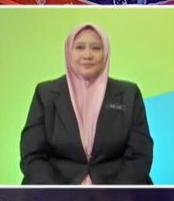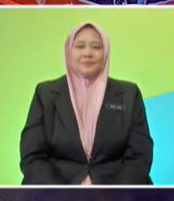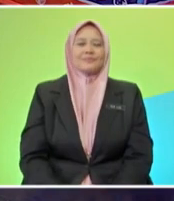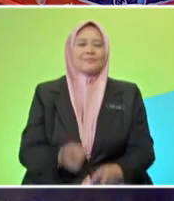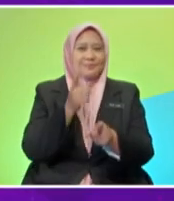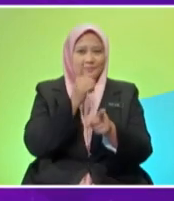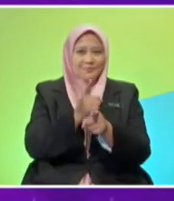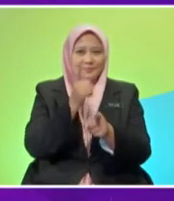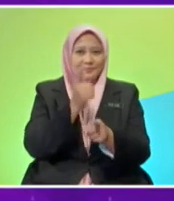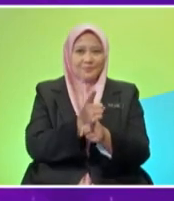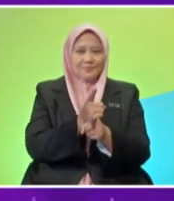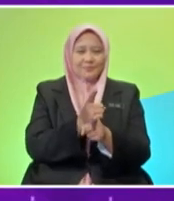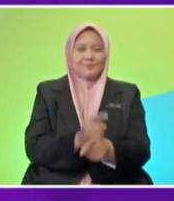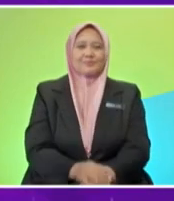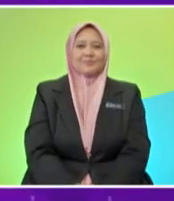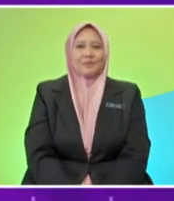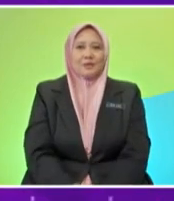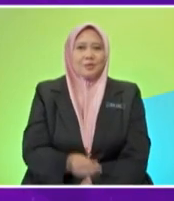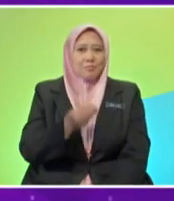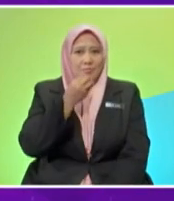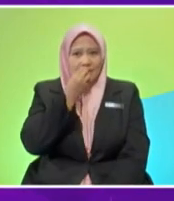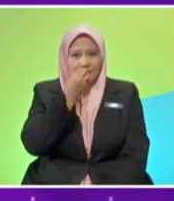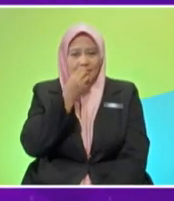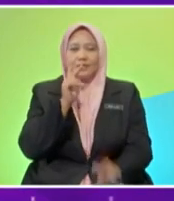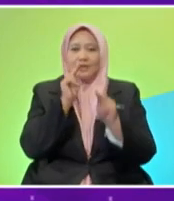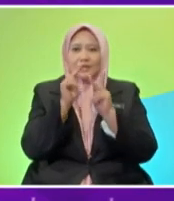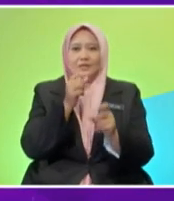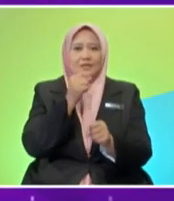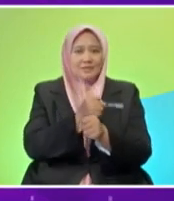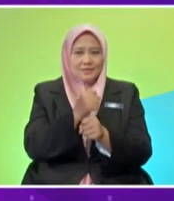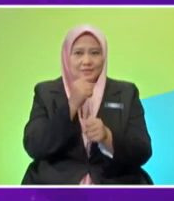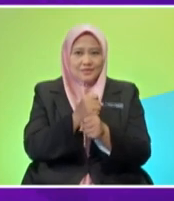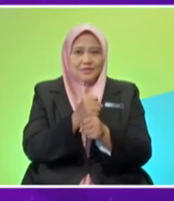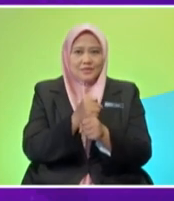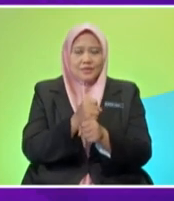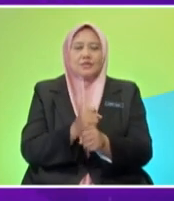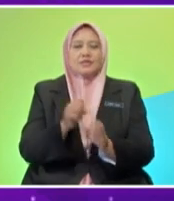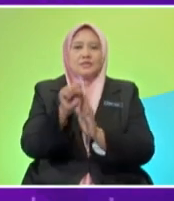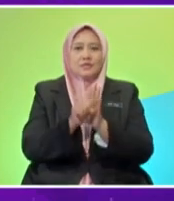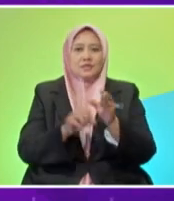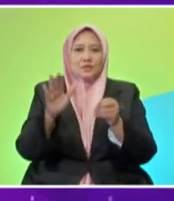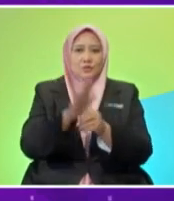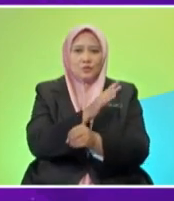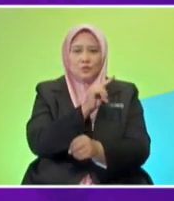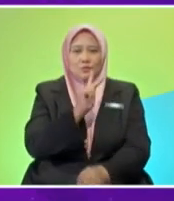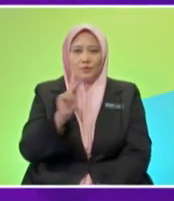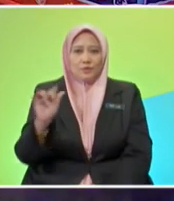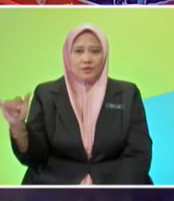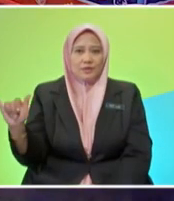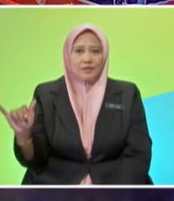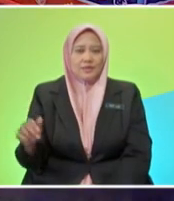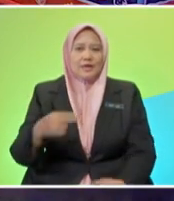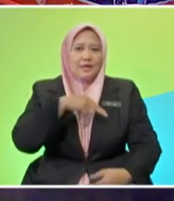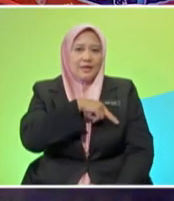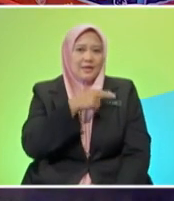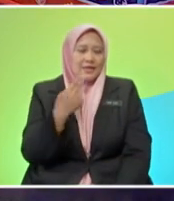hasil bijirin. Makan betul. Itu kata kerja. Secukupnya hasil bijirin merupakan ayat pertama dalam perenggan yang kedua. Jadi, tepat